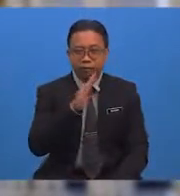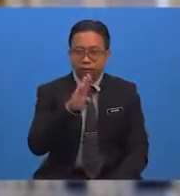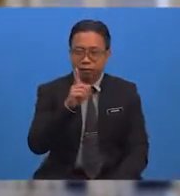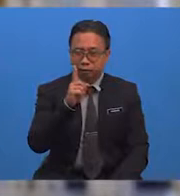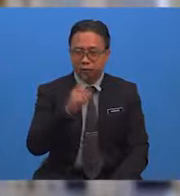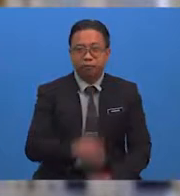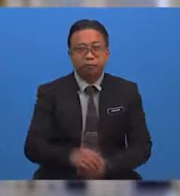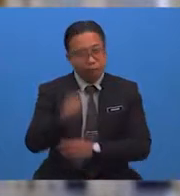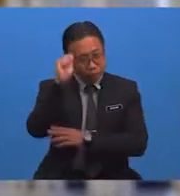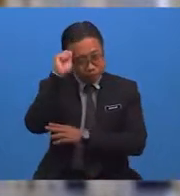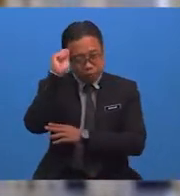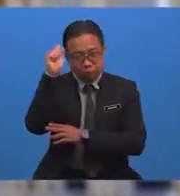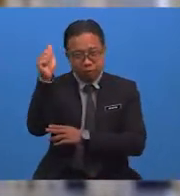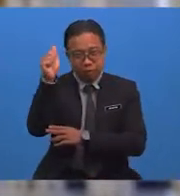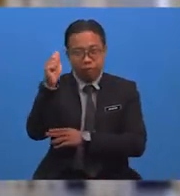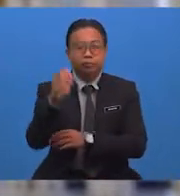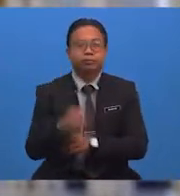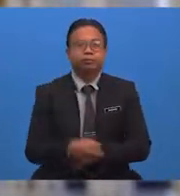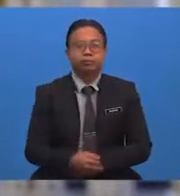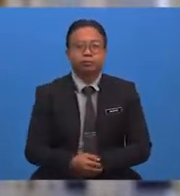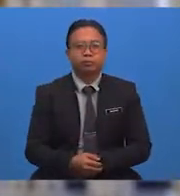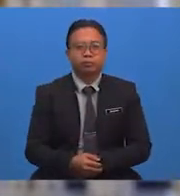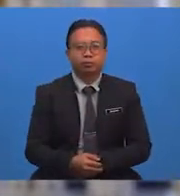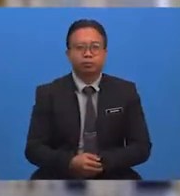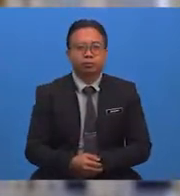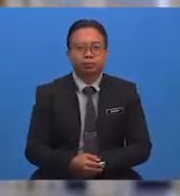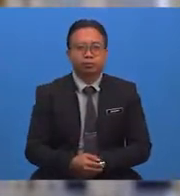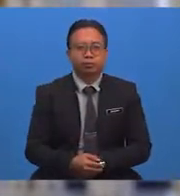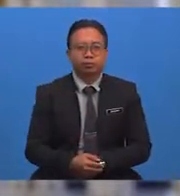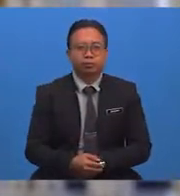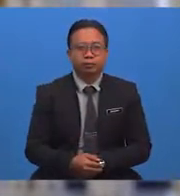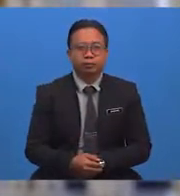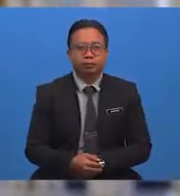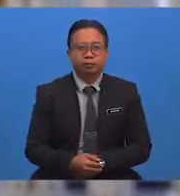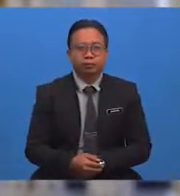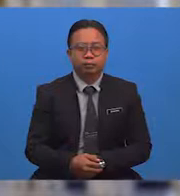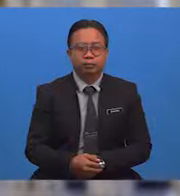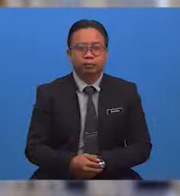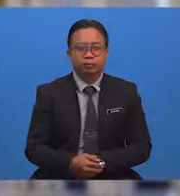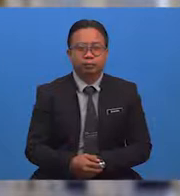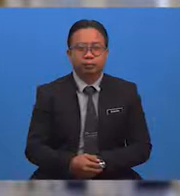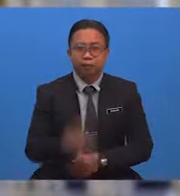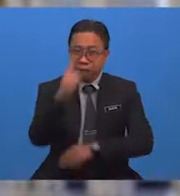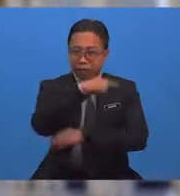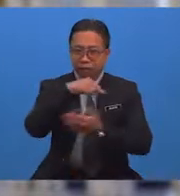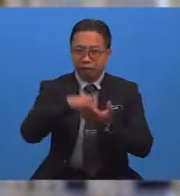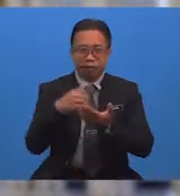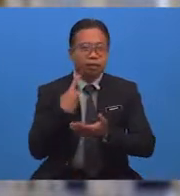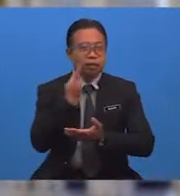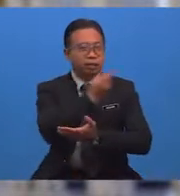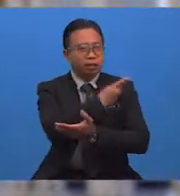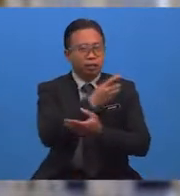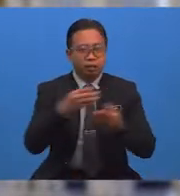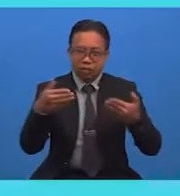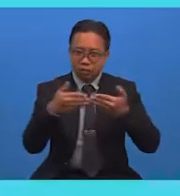Bismillahirrahmanirrahim. Assalamualaikum warahmatullahi wabarakatuh. Alhamdulillah, hari ini kita dapat